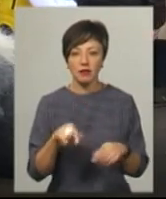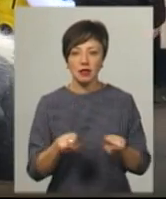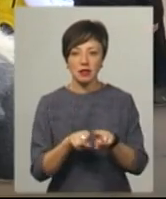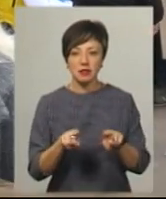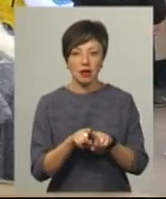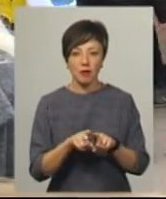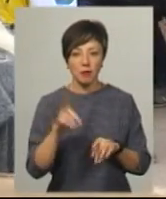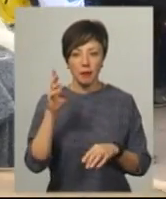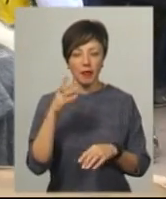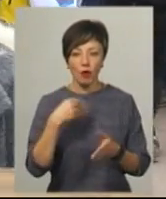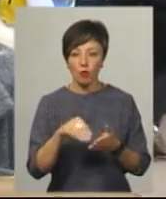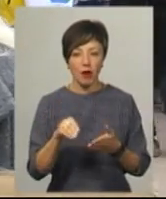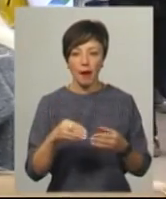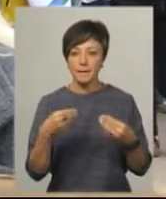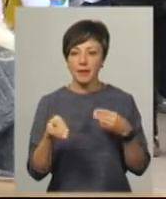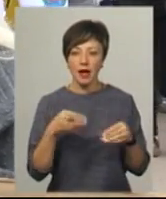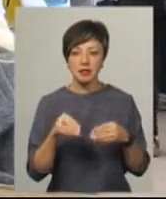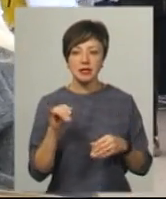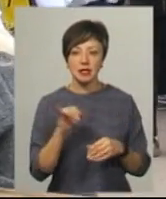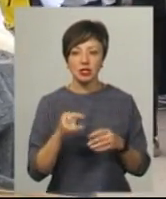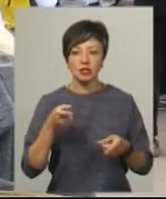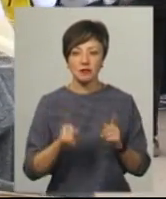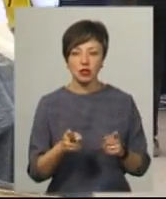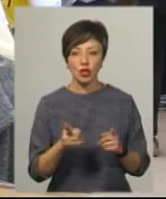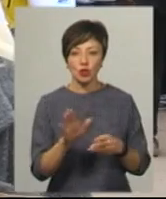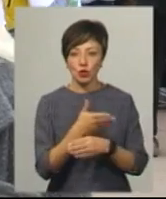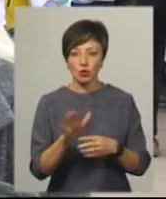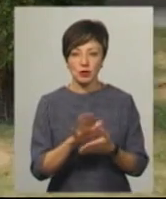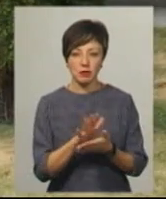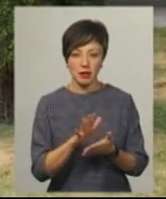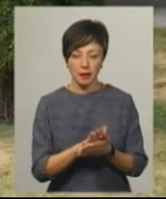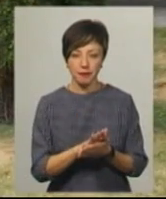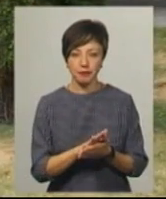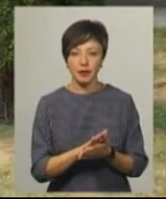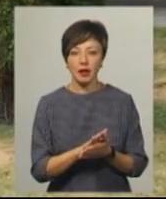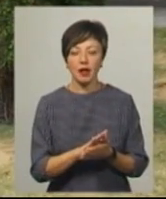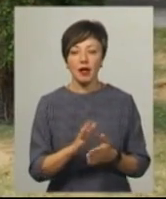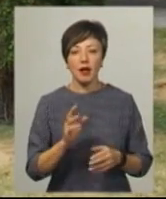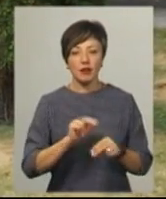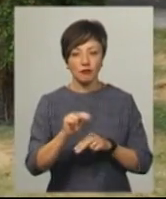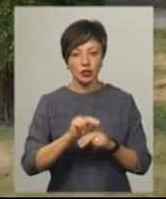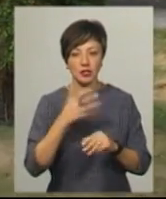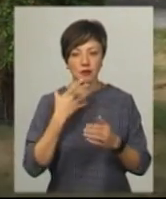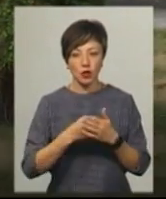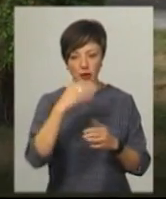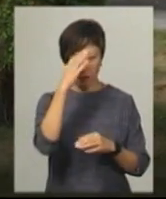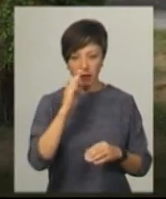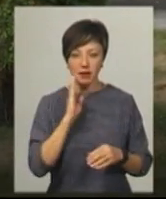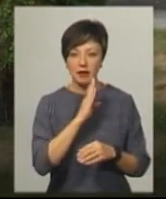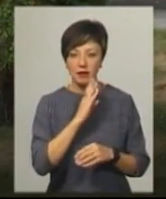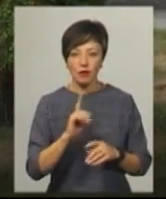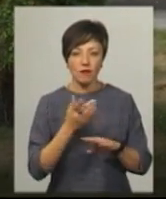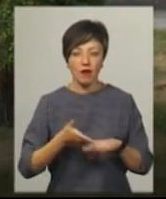не купляємо ми пластик і, звісно ж, сортуємо сміття, це само собою. Привчилася у своїх батьків, що було дуже важко, тому що